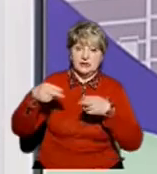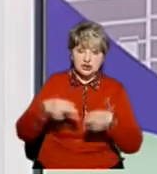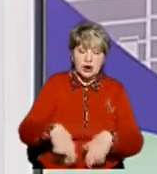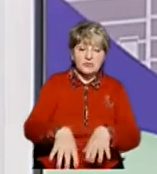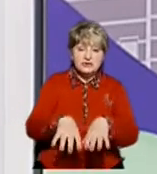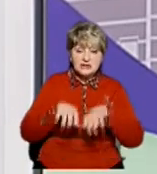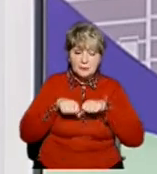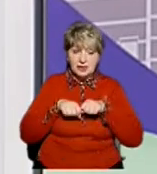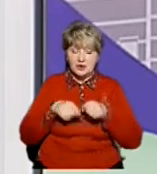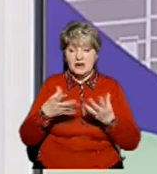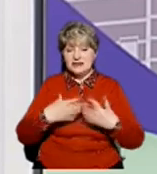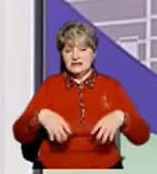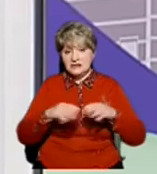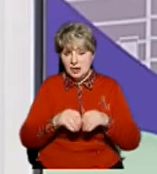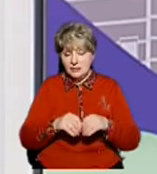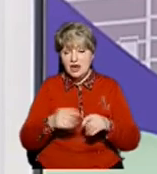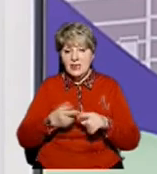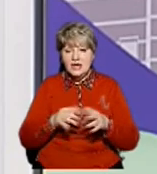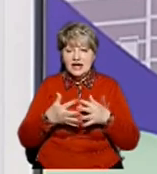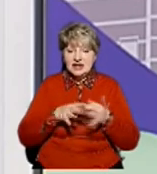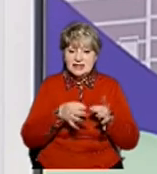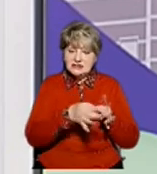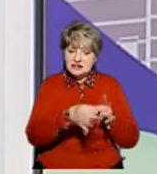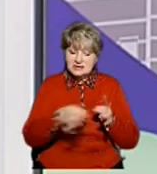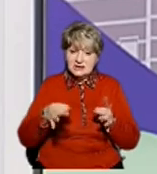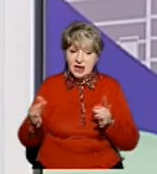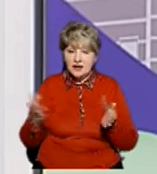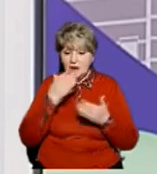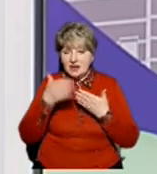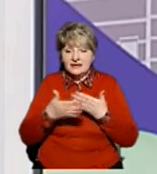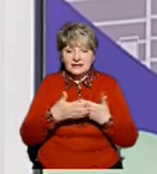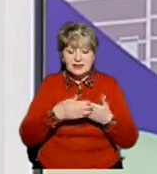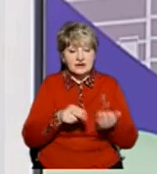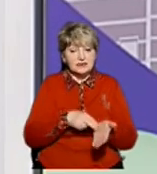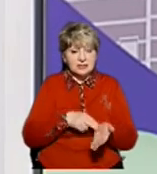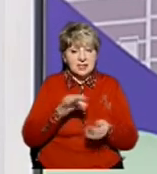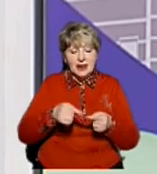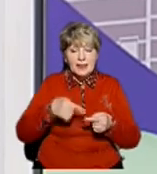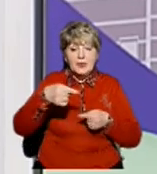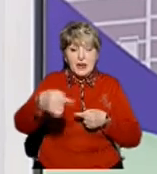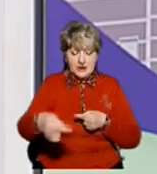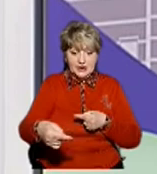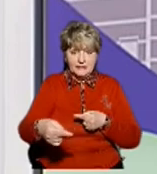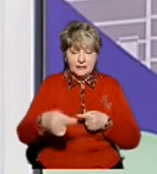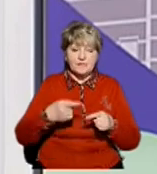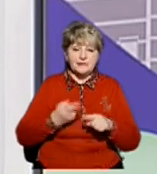Це як села і міста, що знаходяться недалеко від Черкас, так і далі. Це,